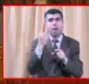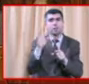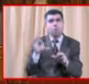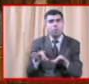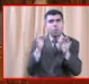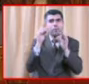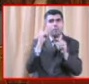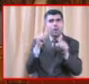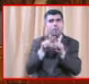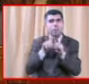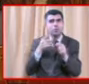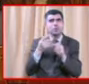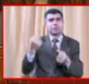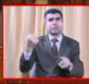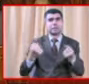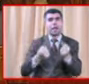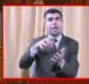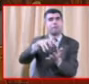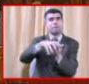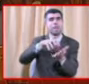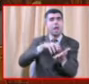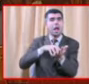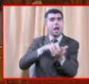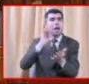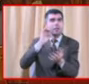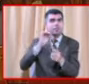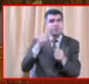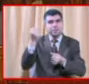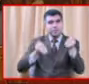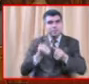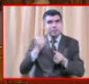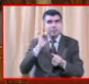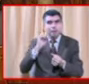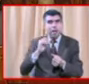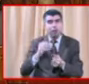في واحد جرافة يساعد المواطنين باش يقطعوا الواد